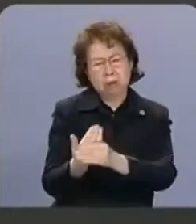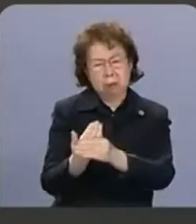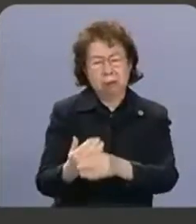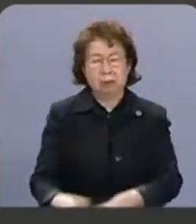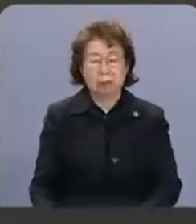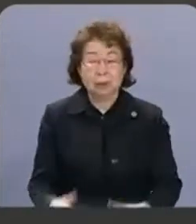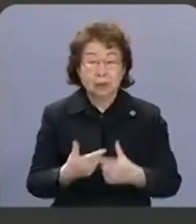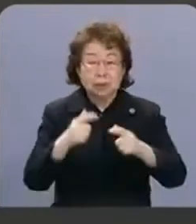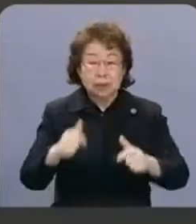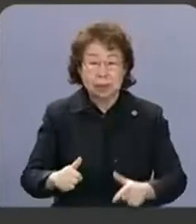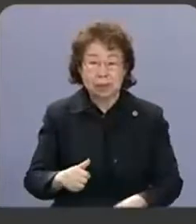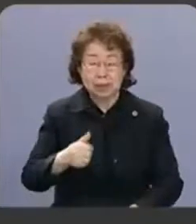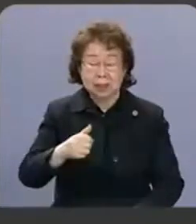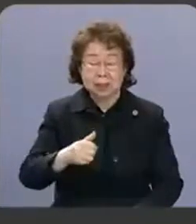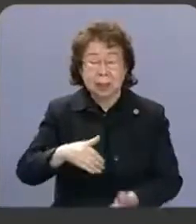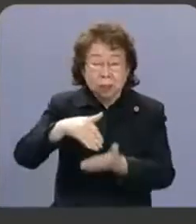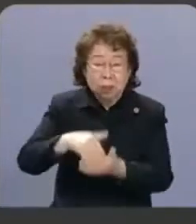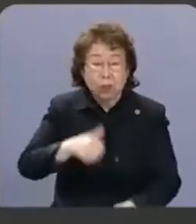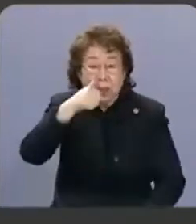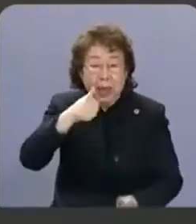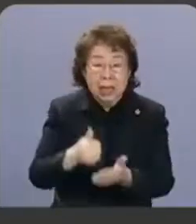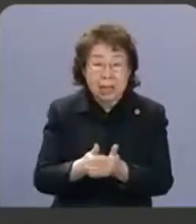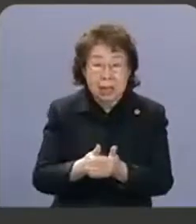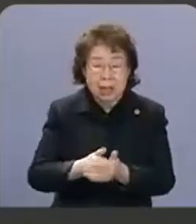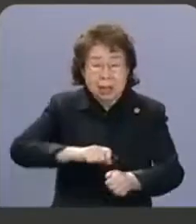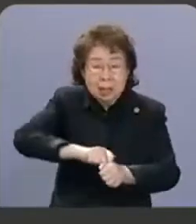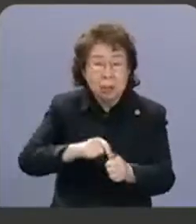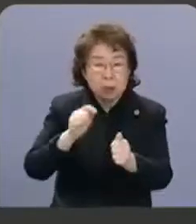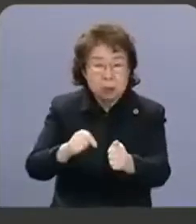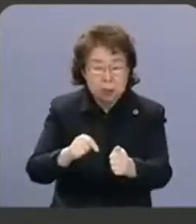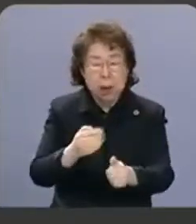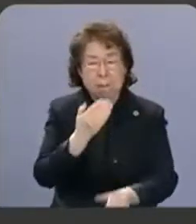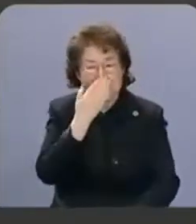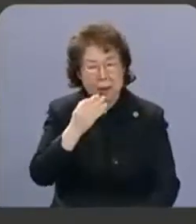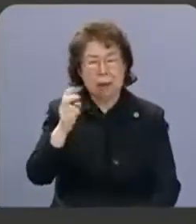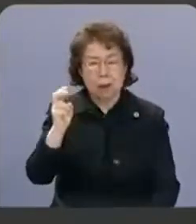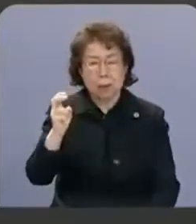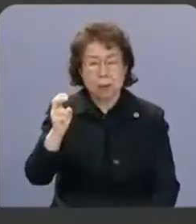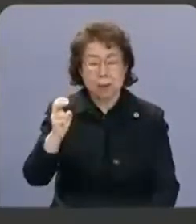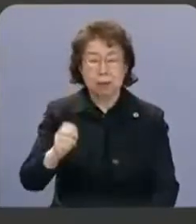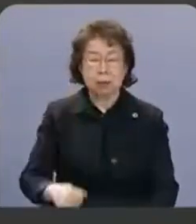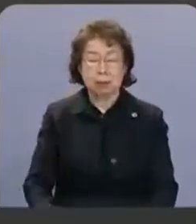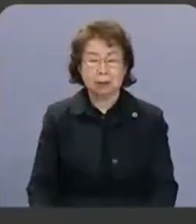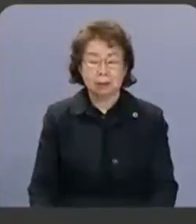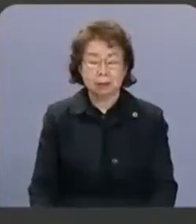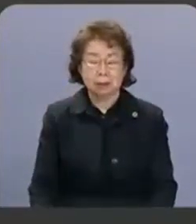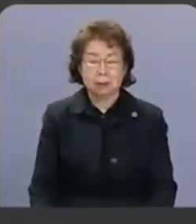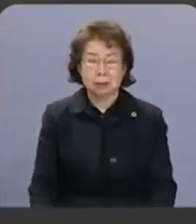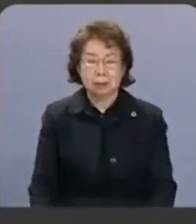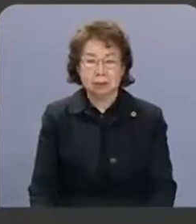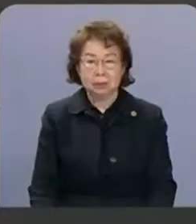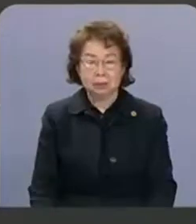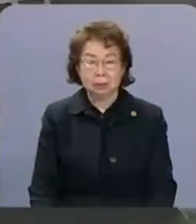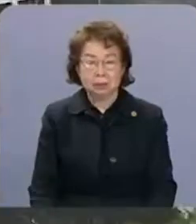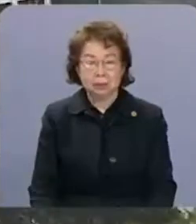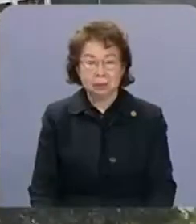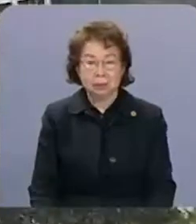부산에서는 중 대세에 처벌 법을 적용하는 첫 사례가 될 가능성이 커 보입니다 김용 녹 기자가 주셨습니다